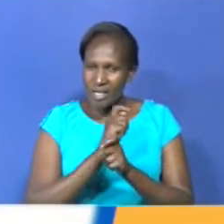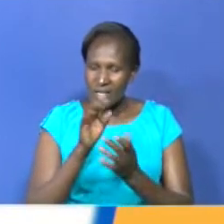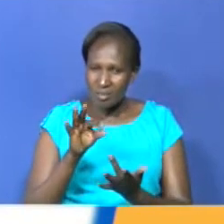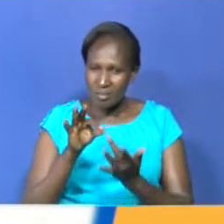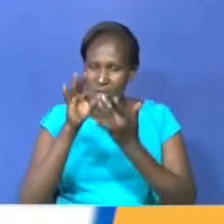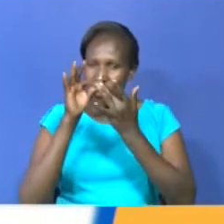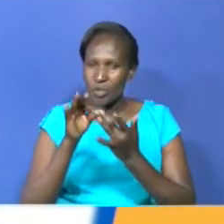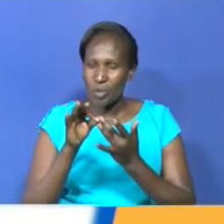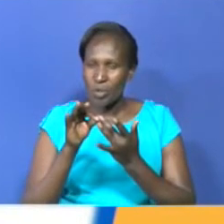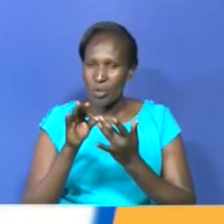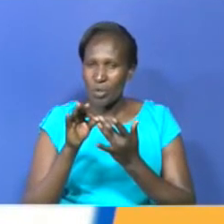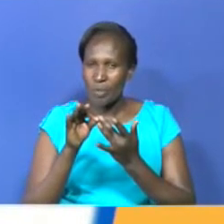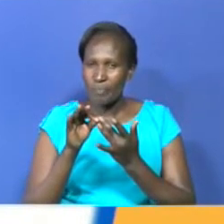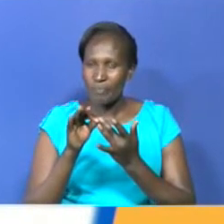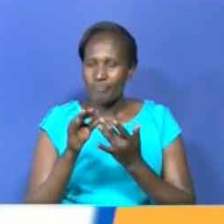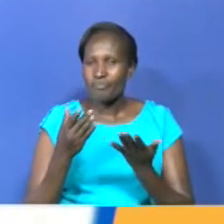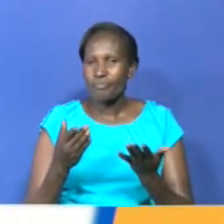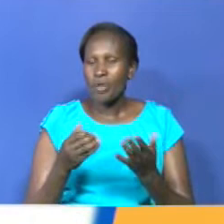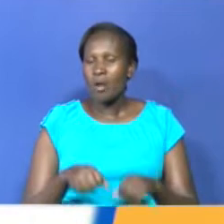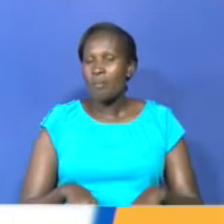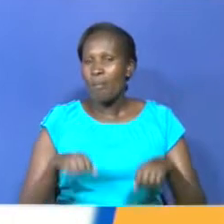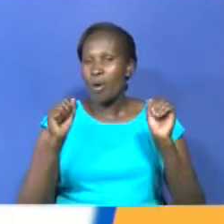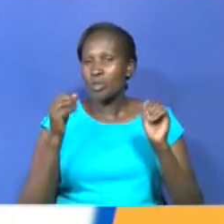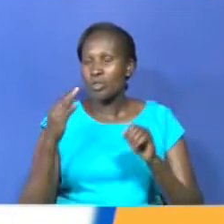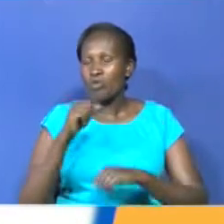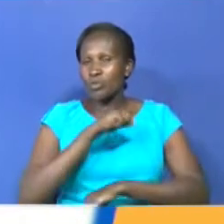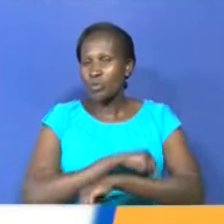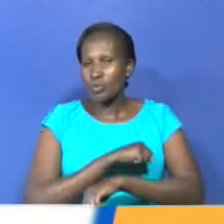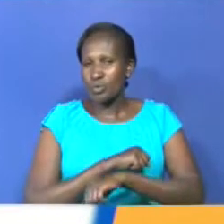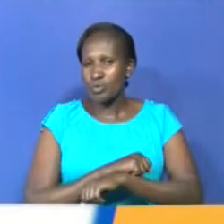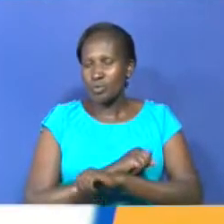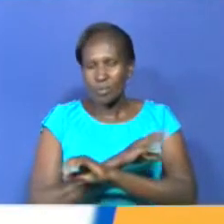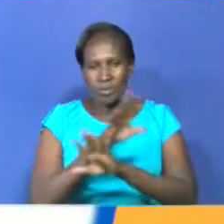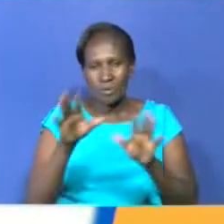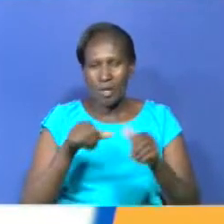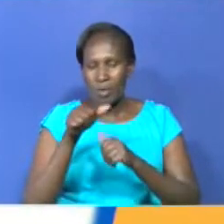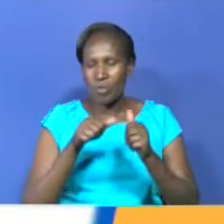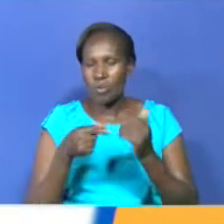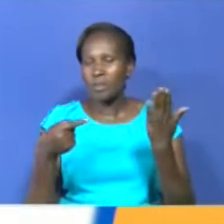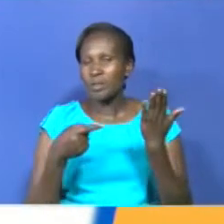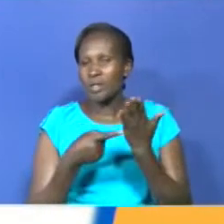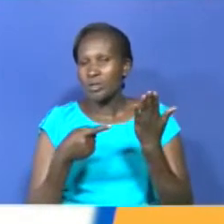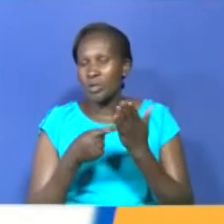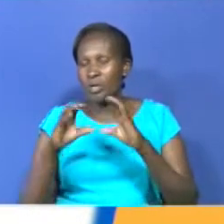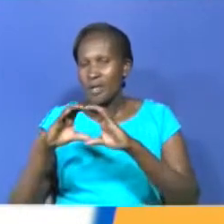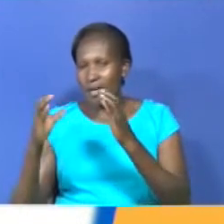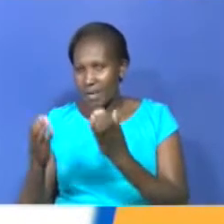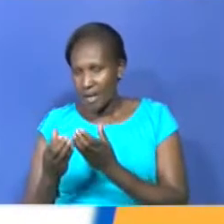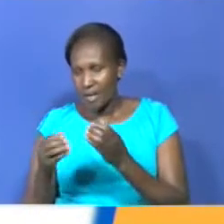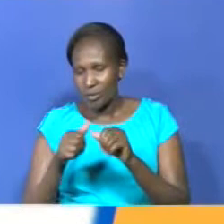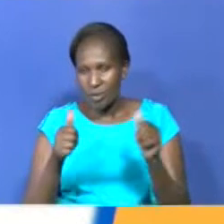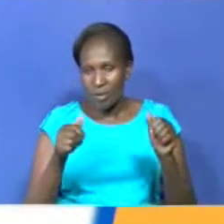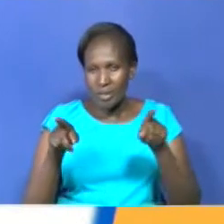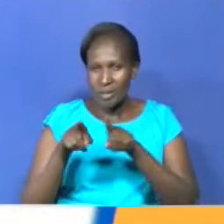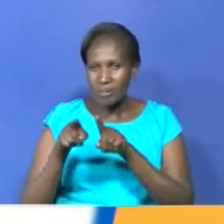yanarandana na mtaala huo. Kwa mujibu wa msimamizi mkuu wa shule hizi ni kuwa wanaangazia utumizi wa teknolojia madarasani sawa na mtaala mpya